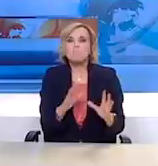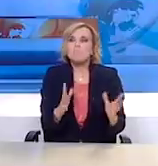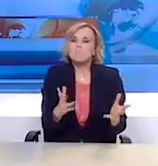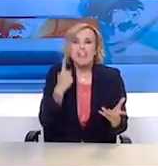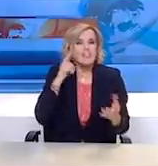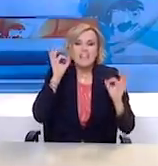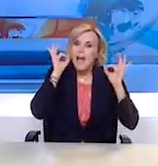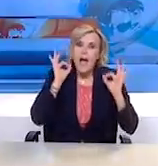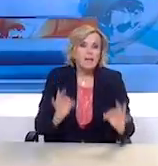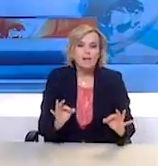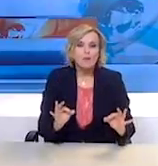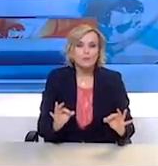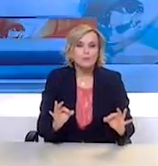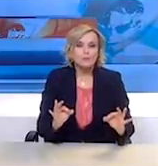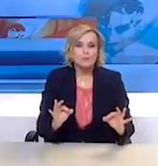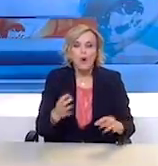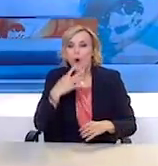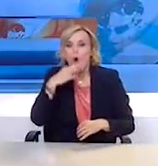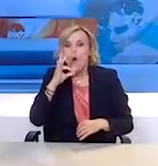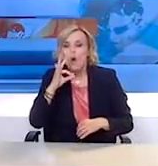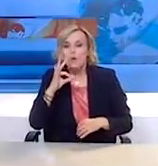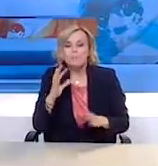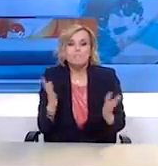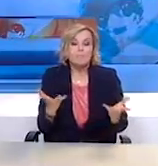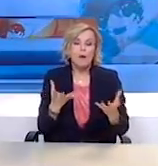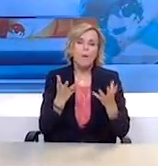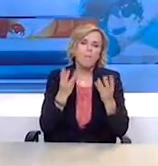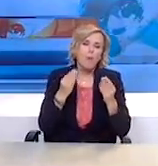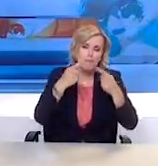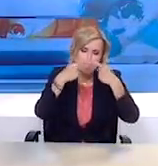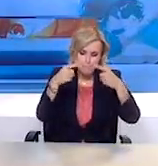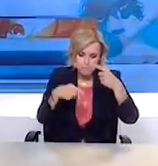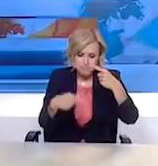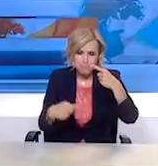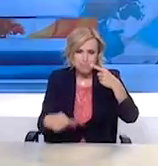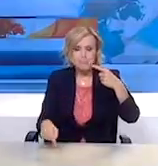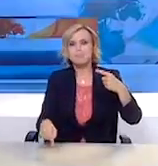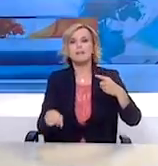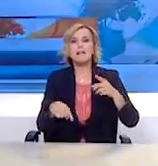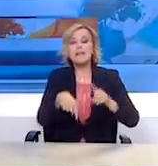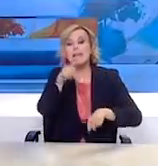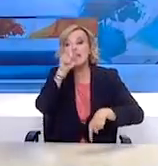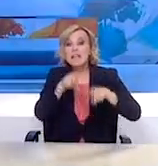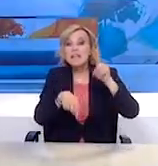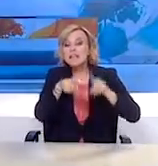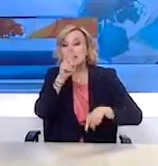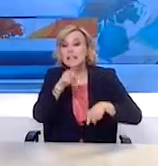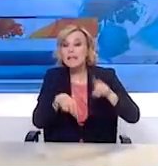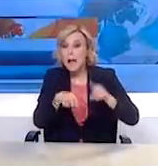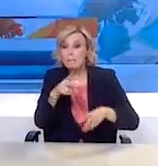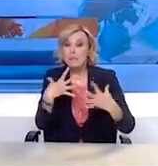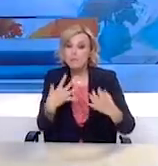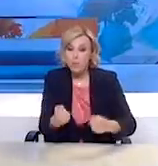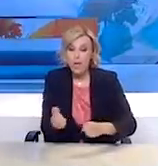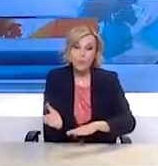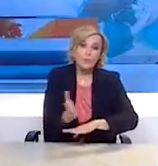ξέρουμε ακριβώς το λόγο για τον οποίο έχει γίνει αυτό. Υπάρχουν πάρα πολλές εικασίες ότι κάποια από τα νοσήματα δεν προχωράνε ή δεν βλέπουμε τους